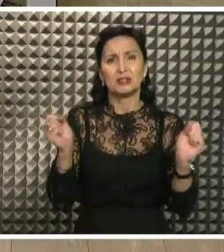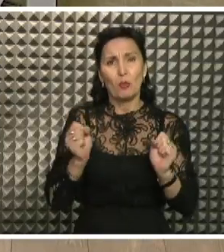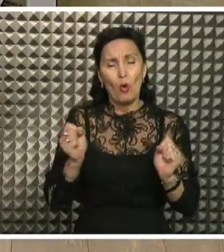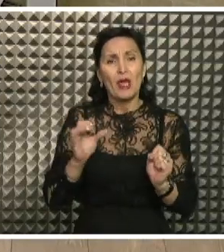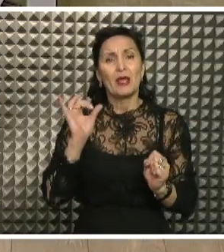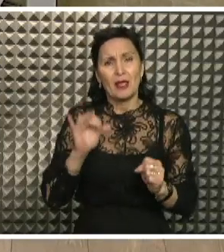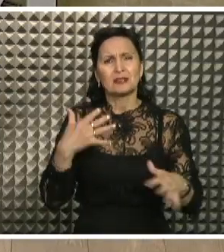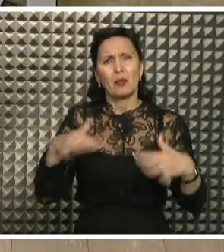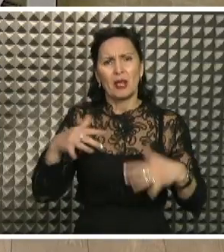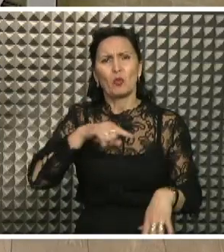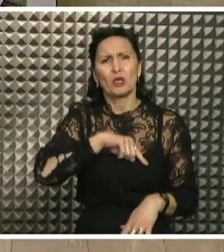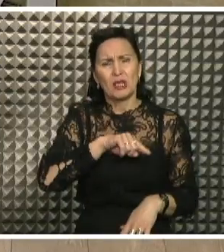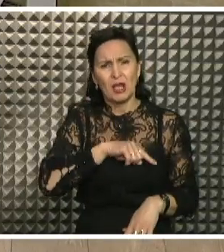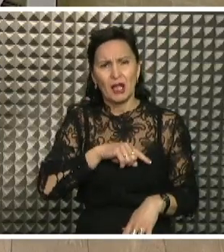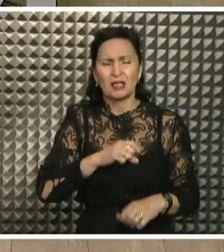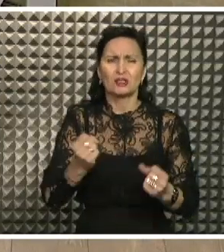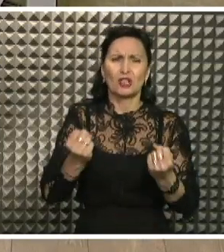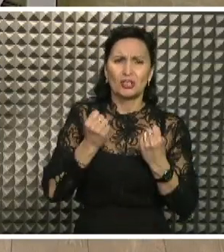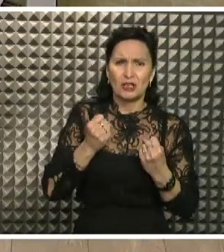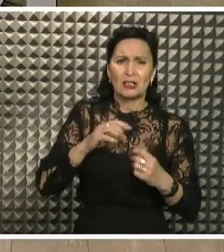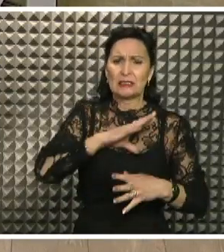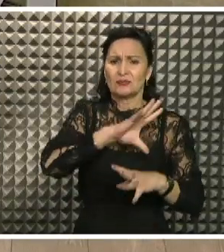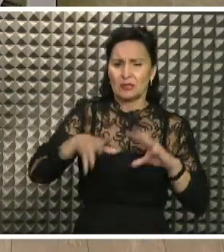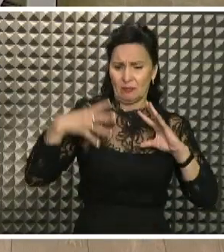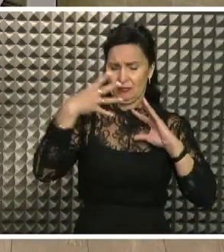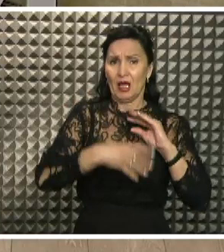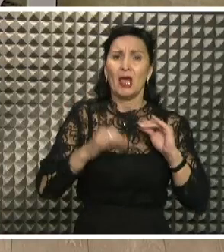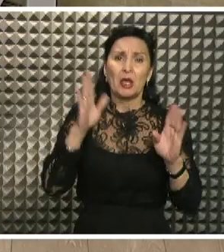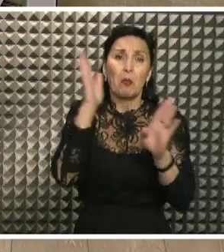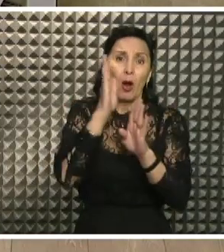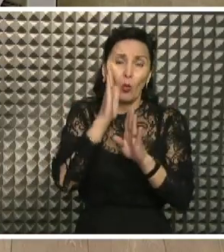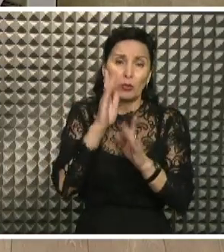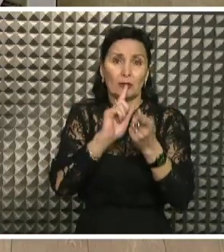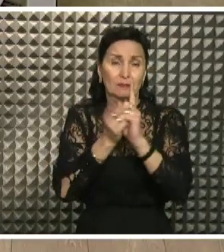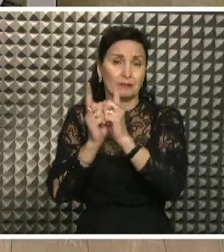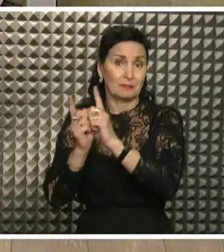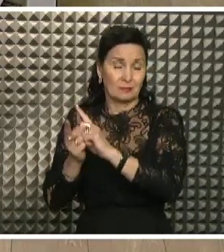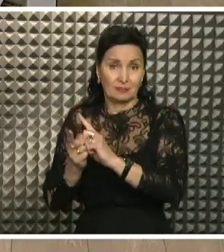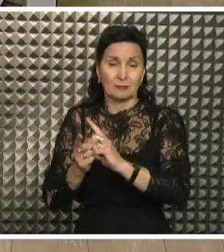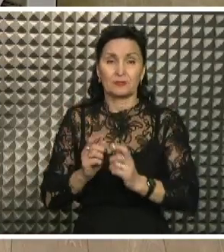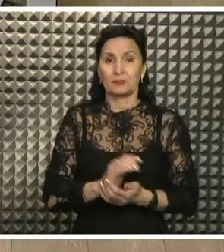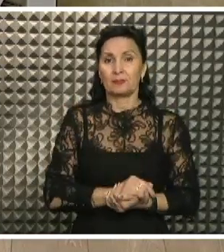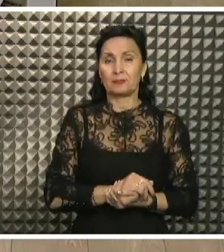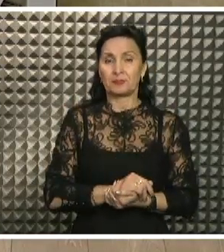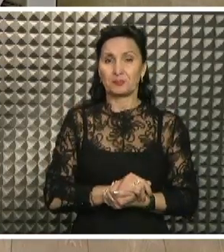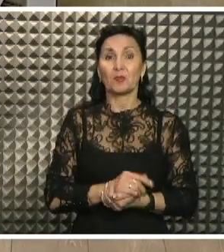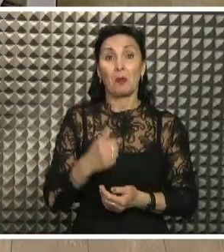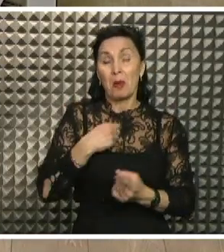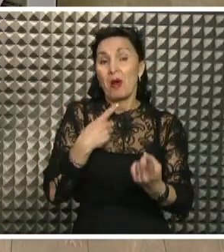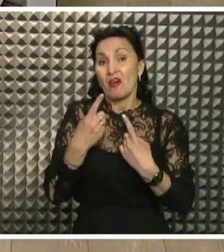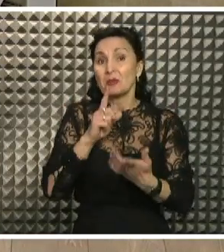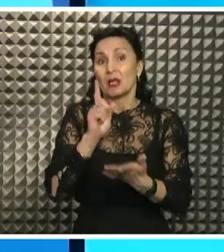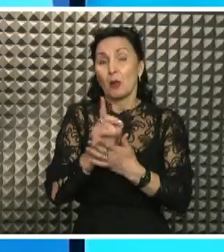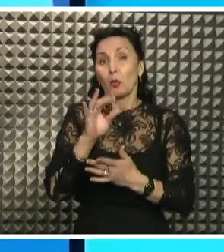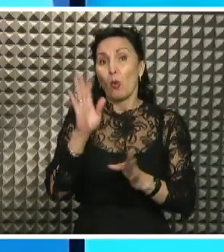иммунитета, ослабление всяких защитных сил организма. Поэтому, и опять же, погода неустойчивая. Мы об этом поговорим, про неустойчивую погоду